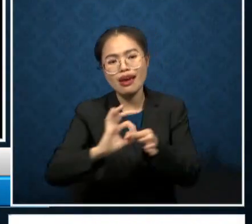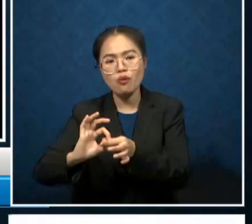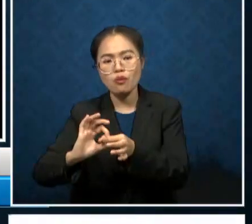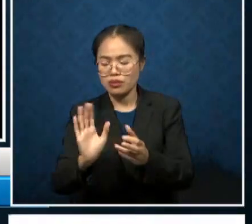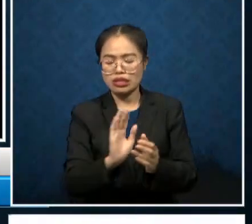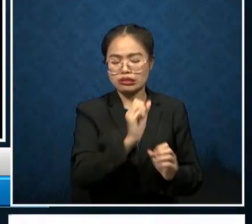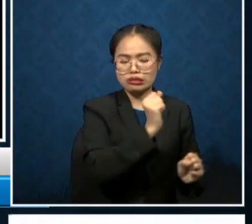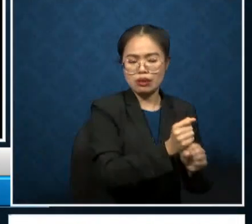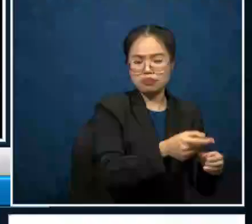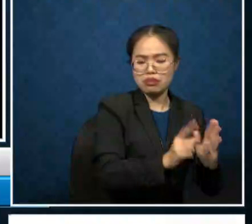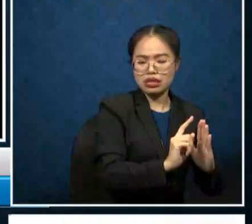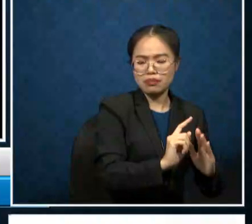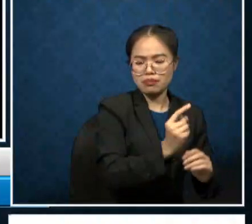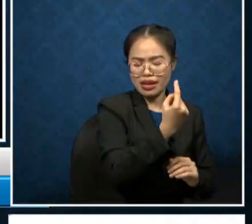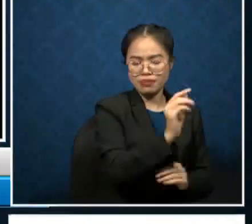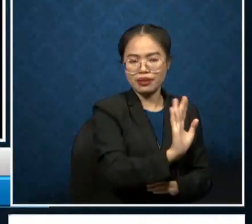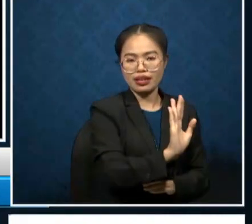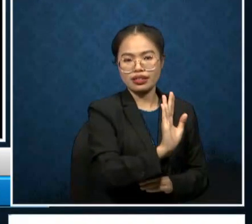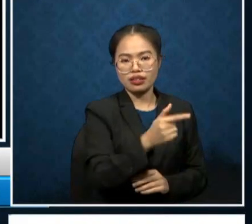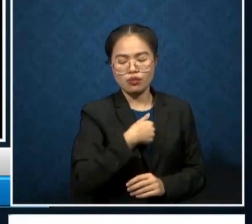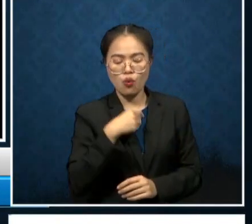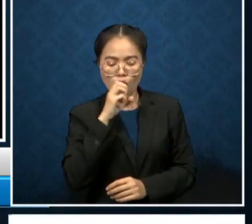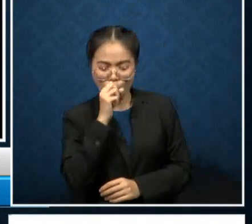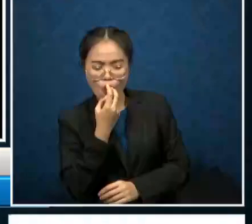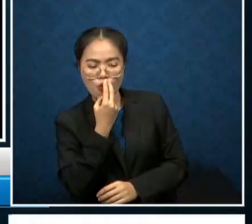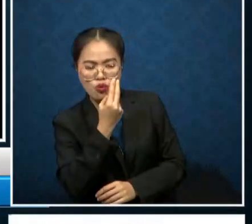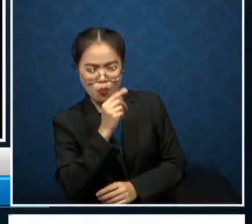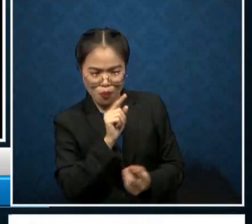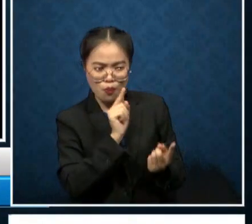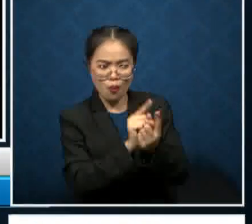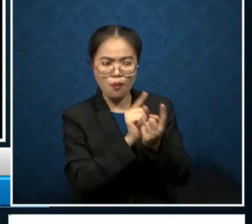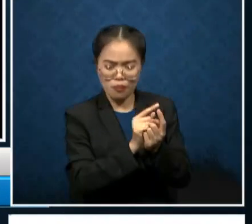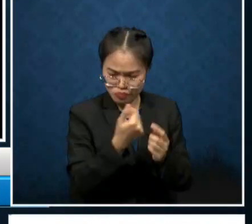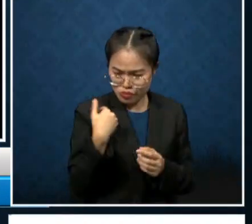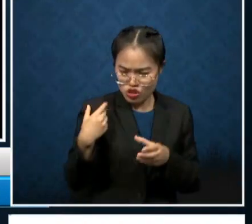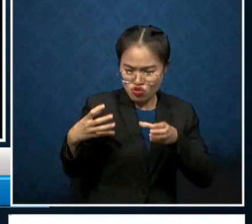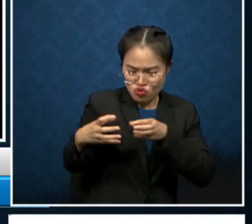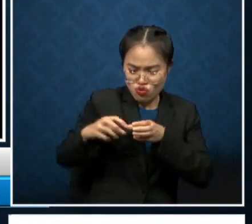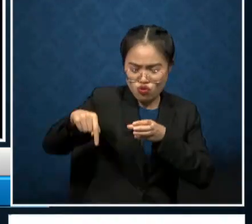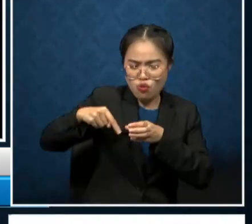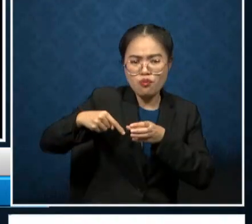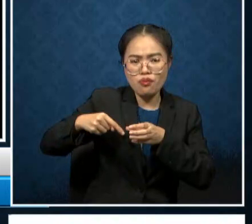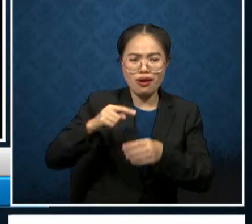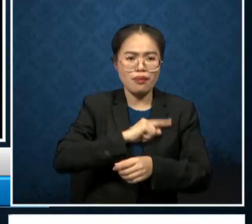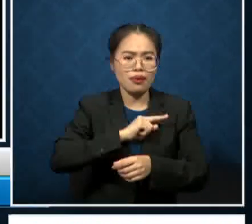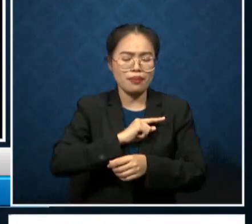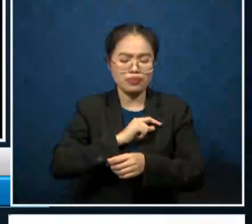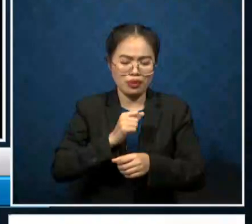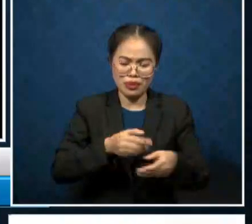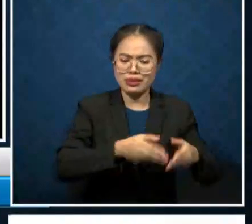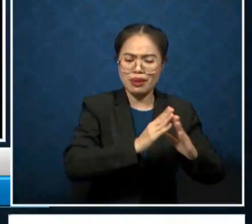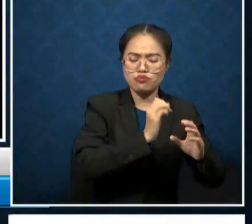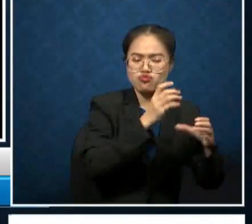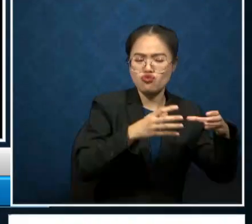ใหม่จากการติดตามของตสรภาคเกษตรของเราพบว่ามีหน่วยงานที่มีหน้าที่จะพยายามทำแต่ไปสร้างกลุ่มใหม่ขึ้นมา